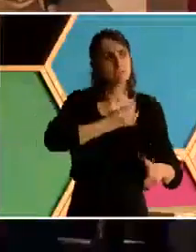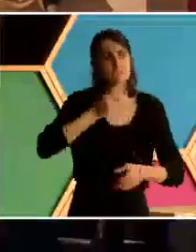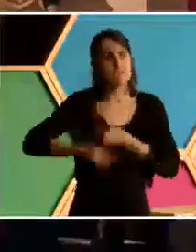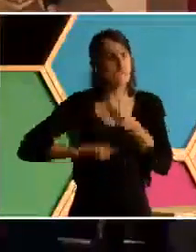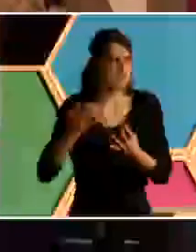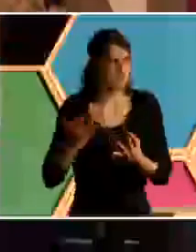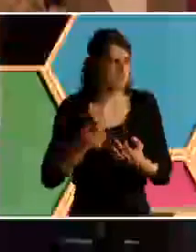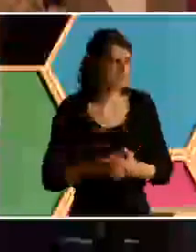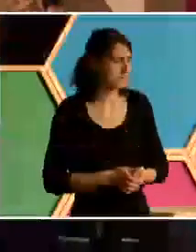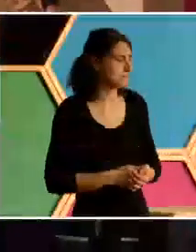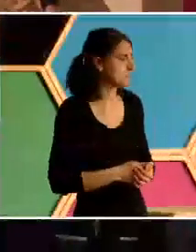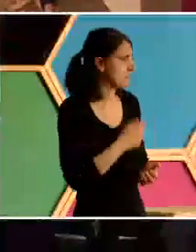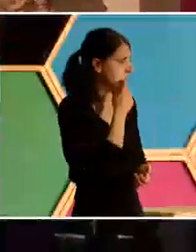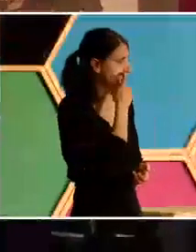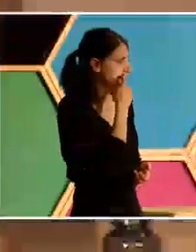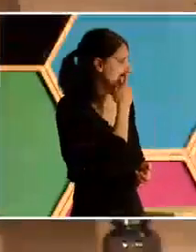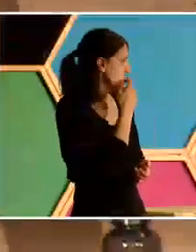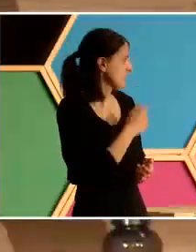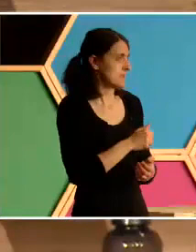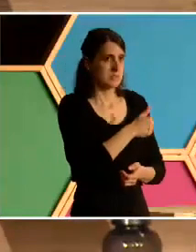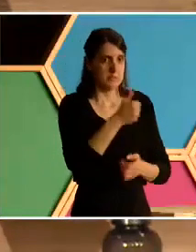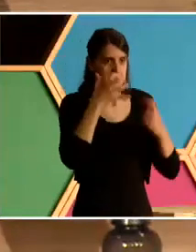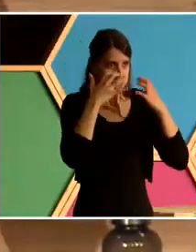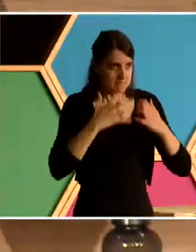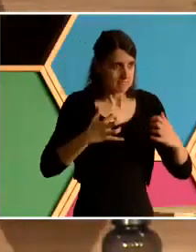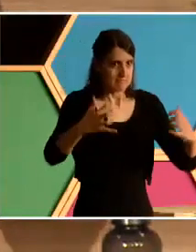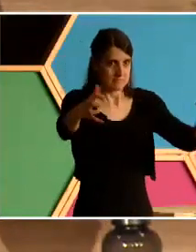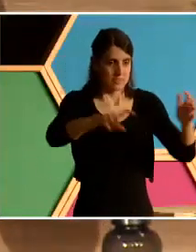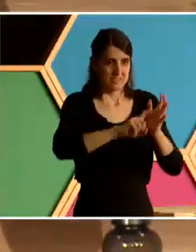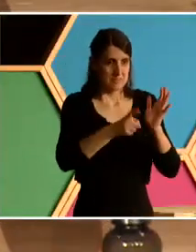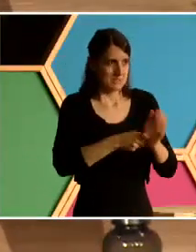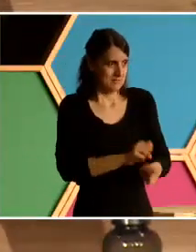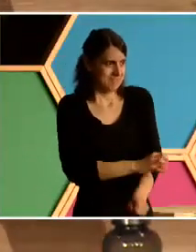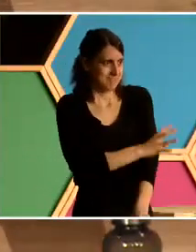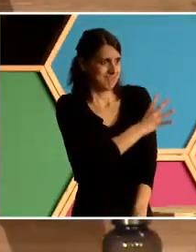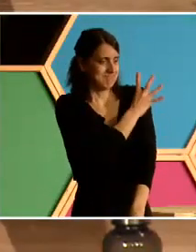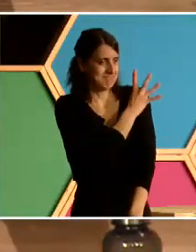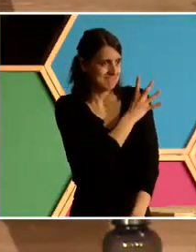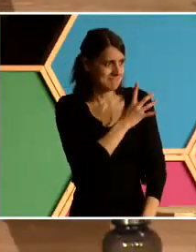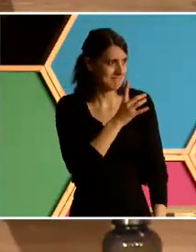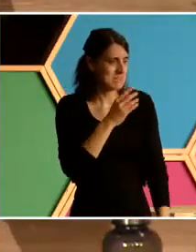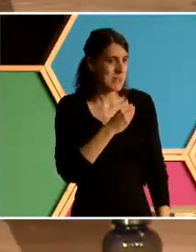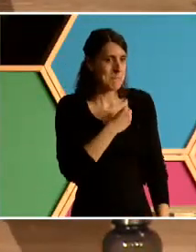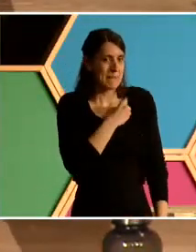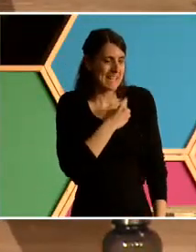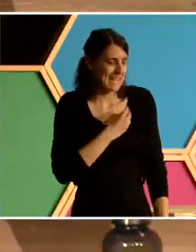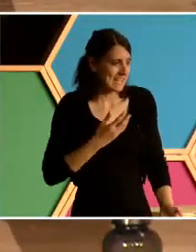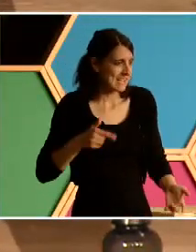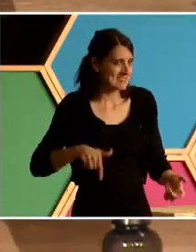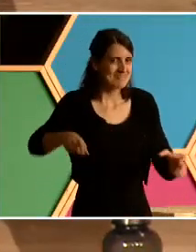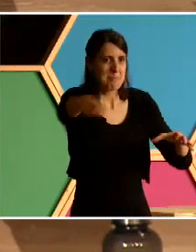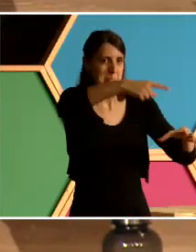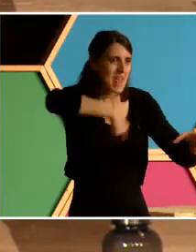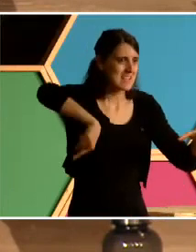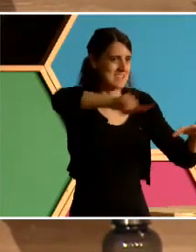Primer de tot, dir-vos que fa molta impressió veure tota la sala plena. És una pena que no estiguem a la